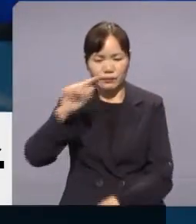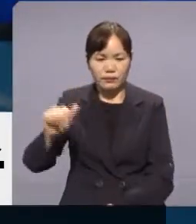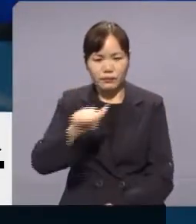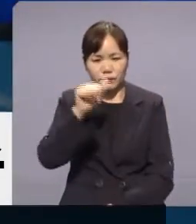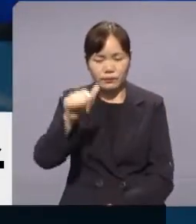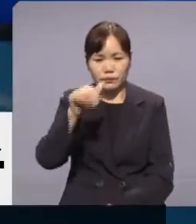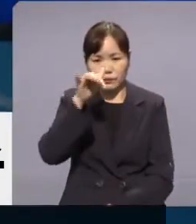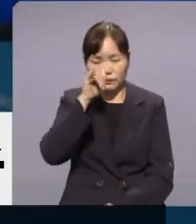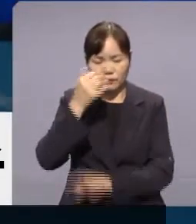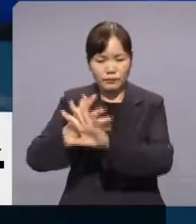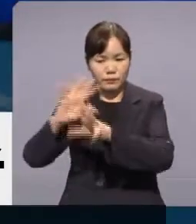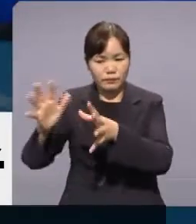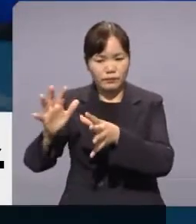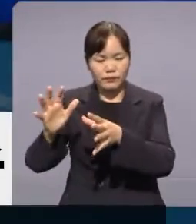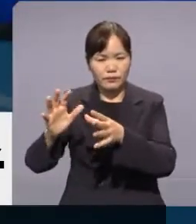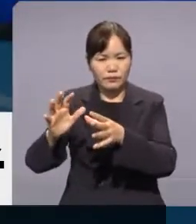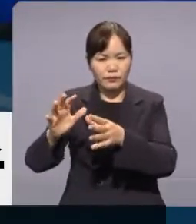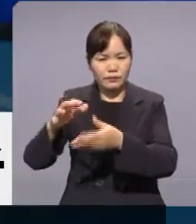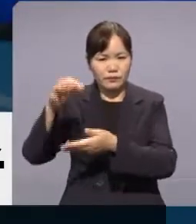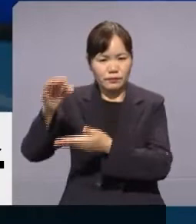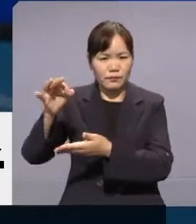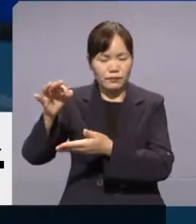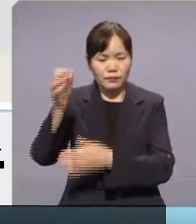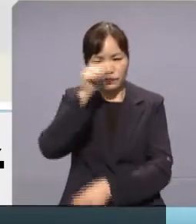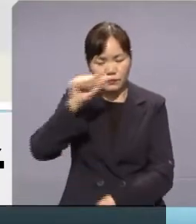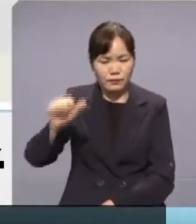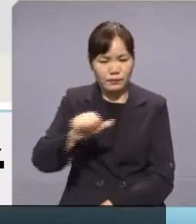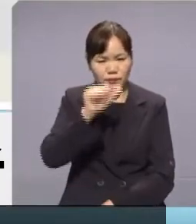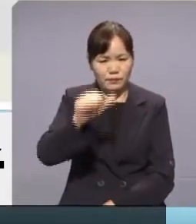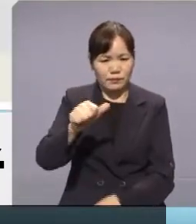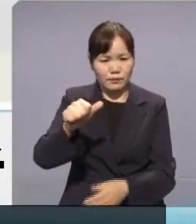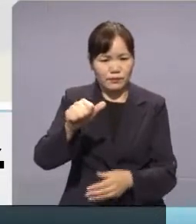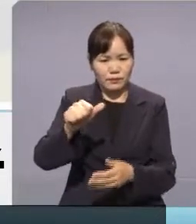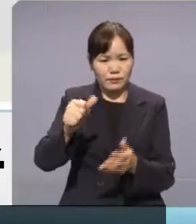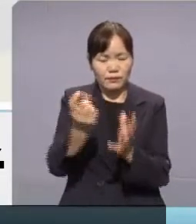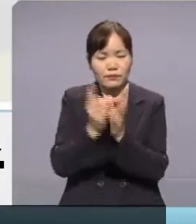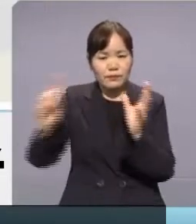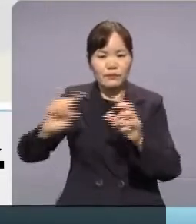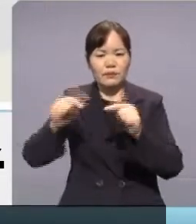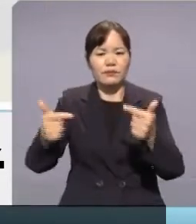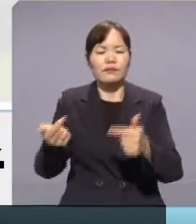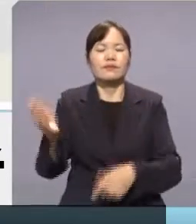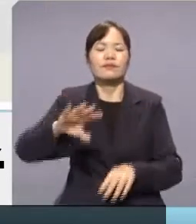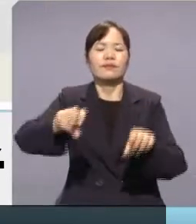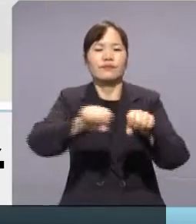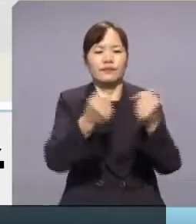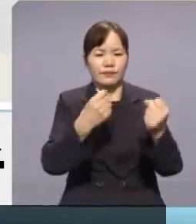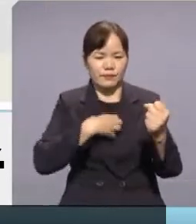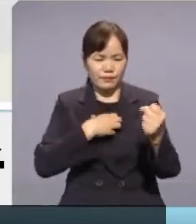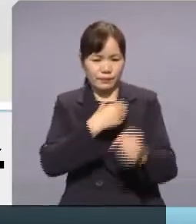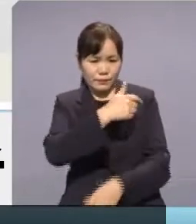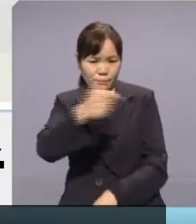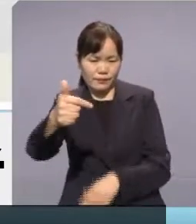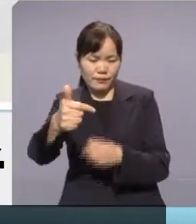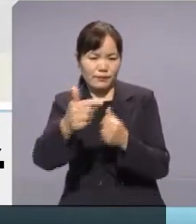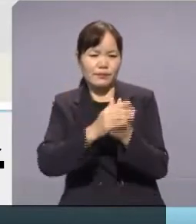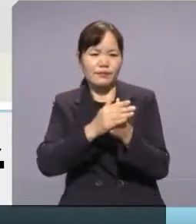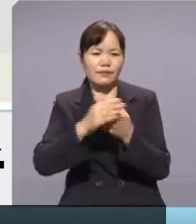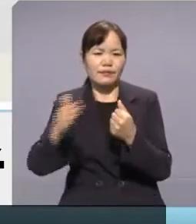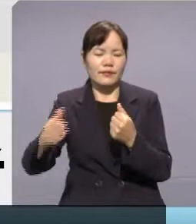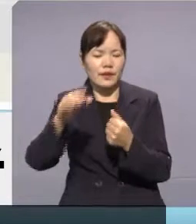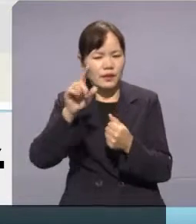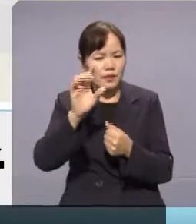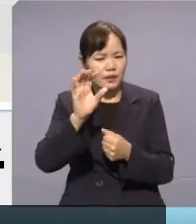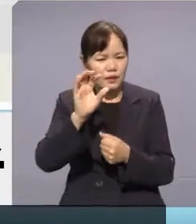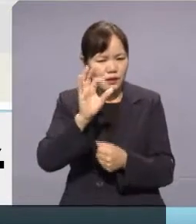있는 외국 자본들이 아시아를 떠나지는 않아요. 네. 근데 이제 대만의 위협이 지금 고조되고 있다 보니까 이